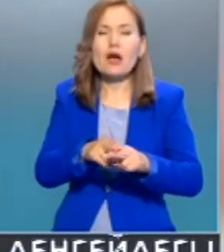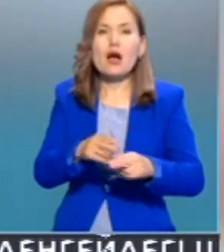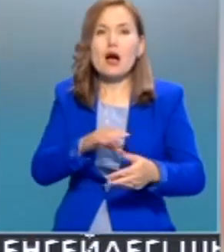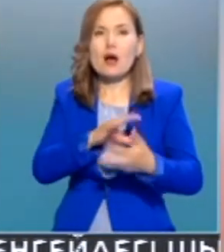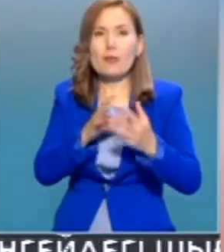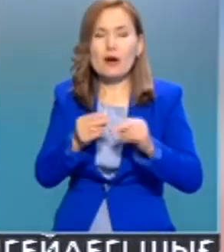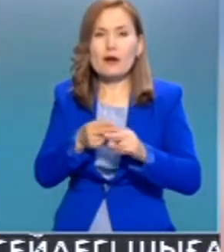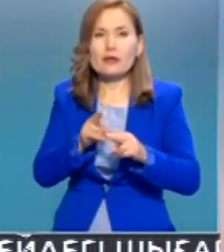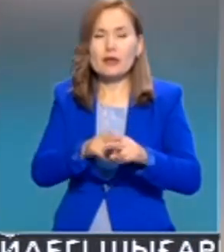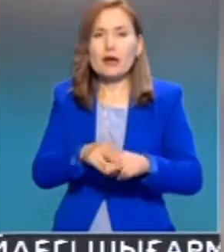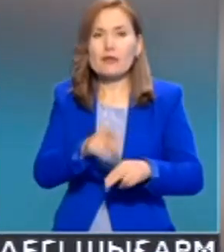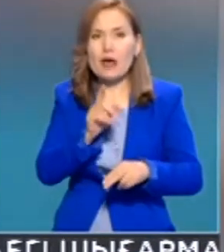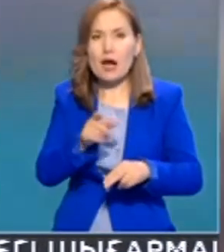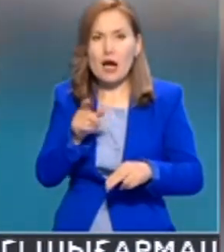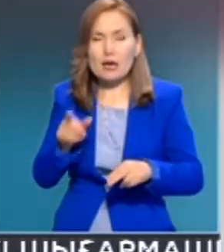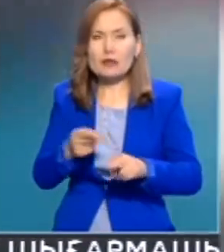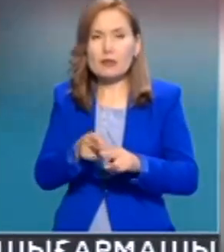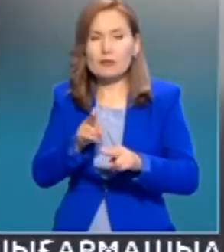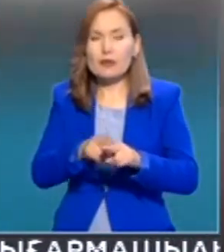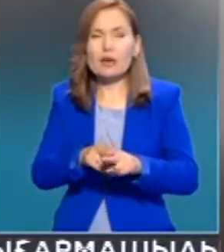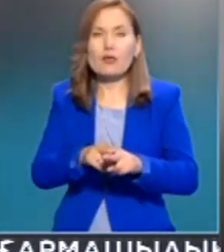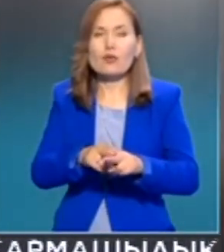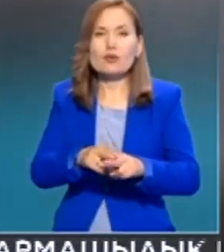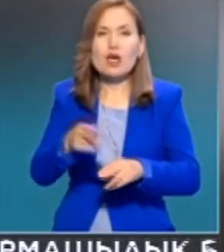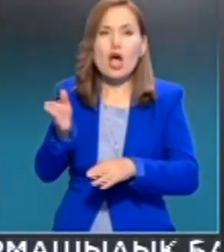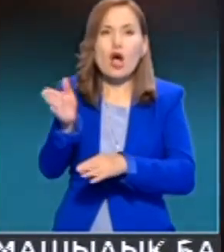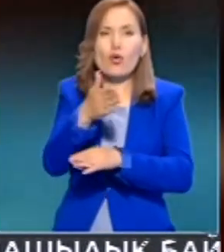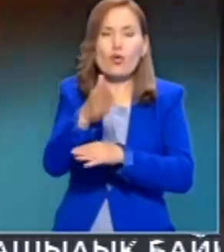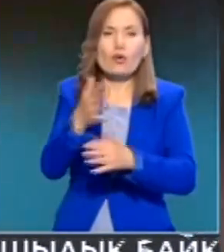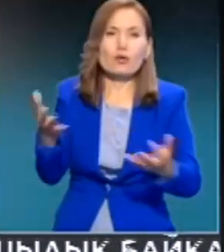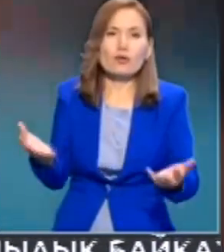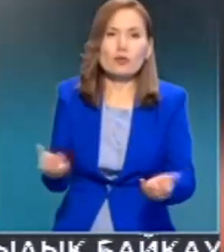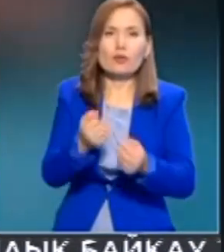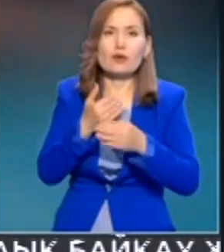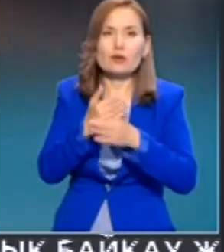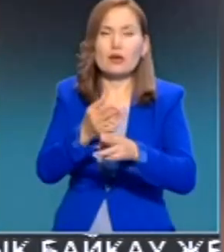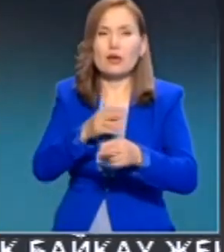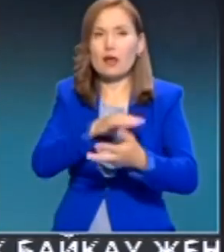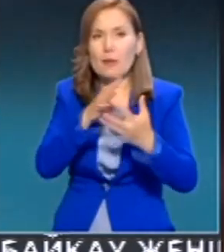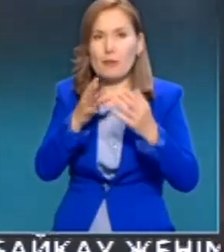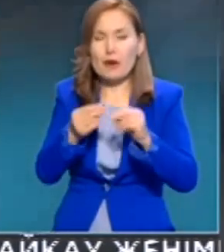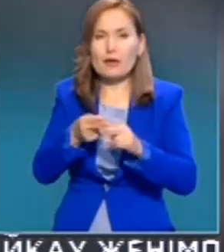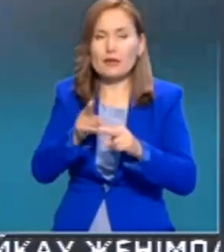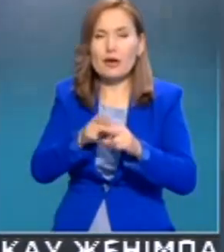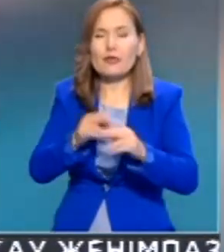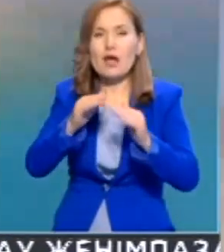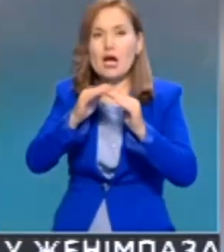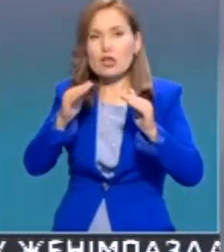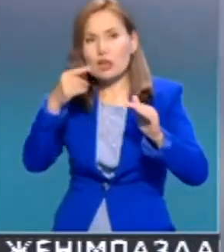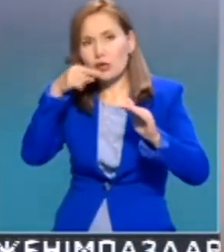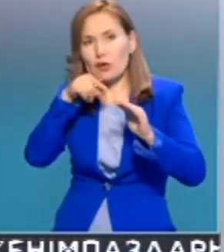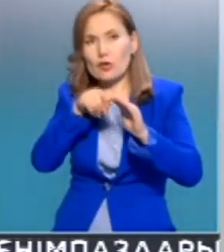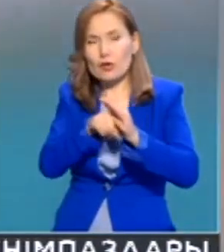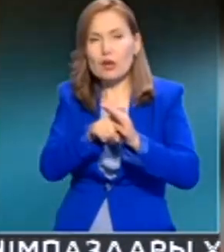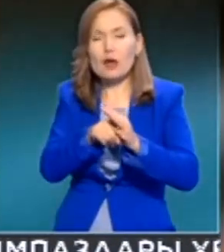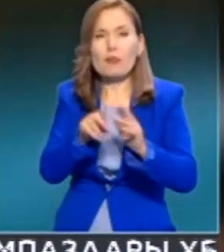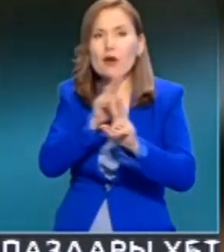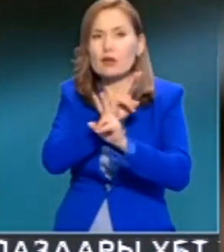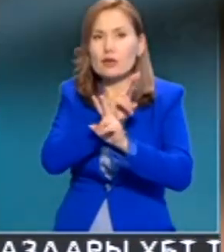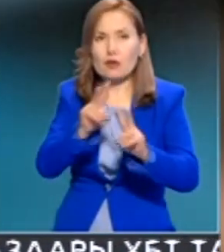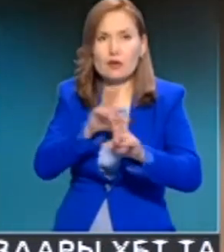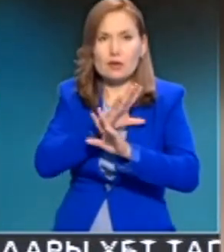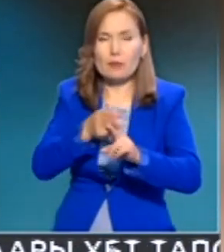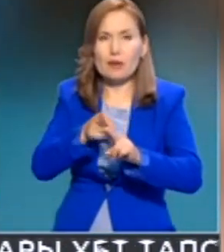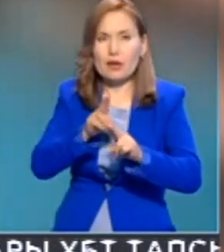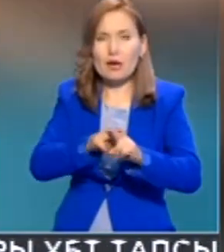оймен бірнеше жігіт солай қарай тұра ұмтылған. Арасында Әбілхайыр Дәулет те бар. Бәрі жабылып шатырдың астын шолып шықты. Ешкім жоқ екен.